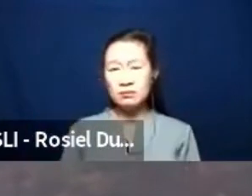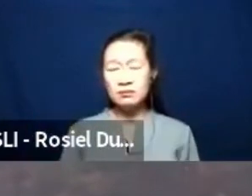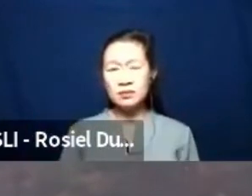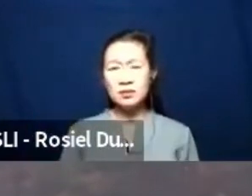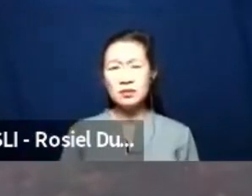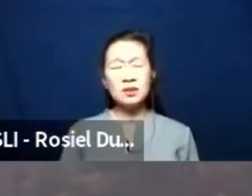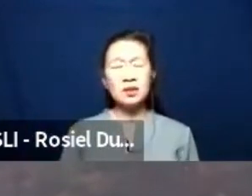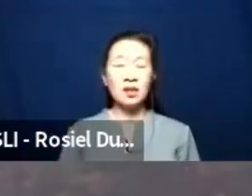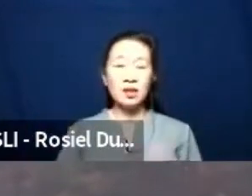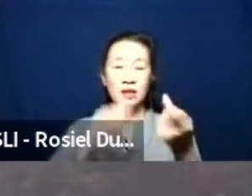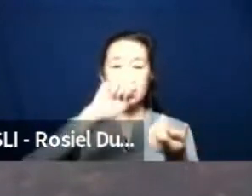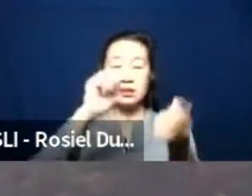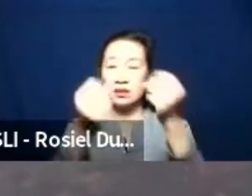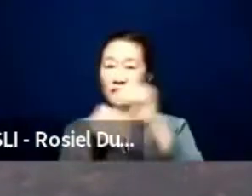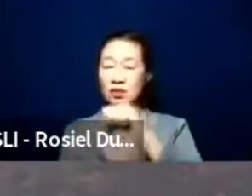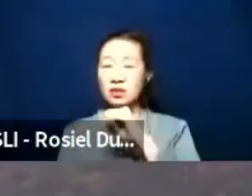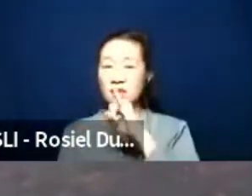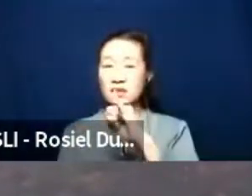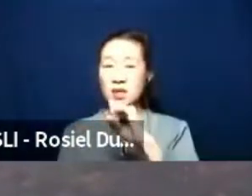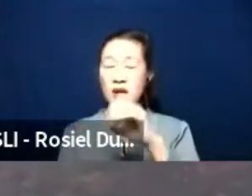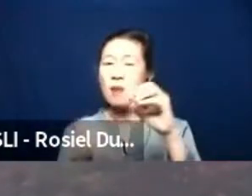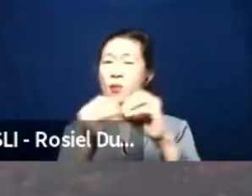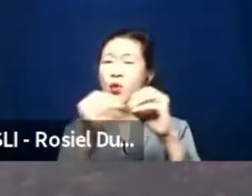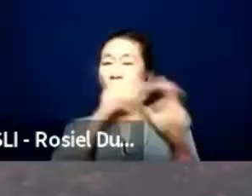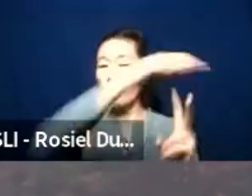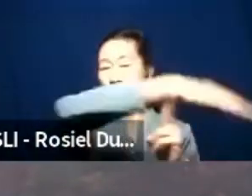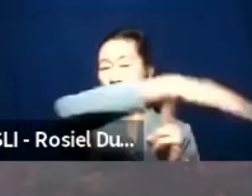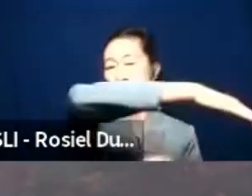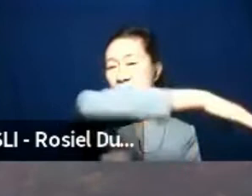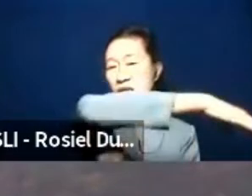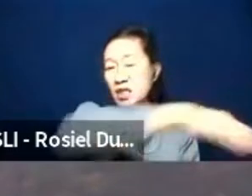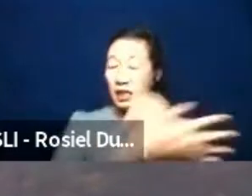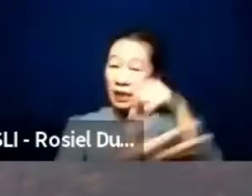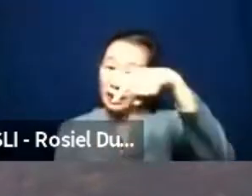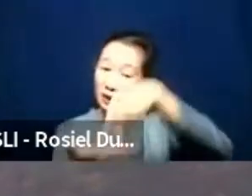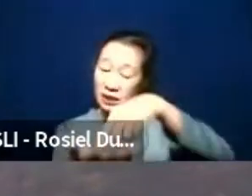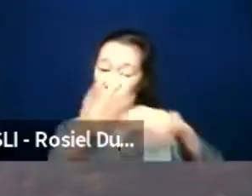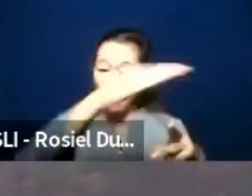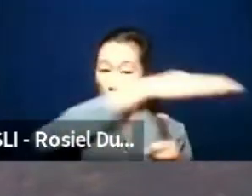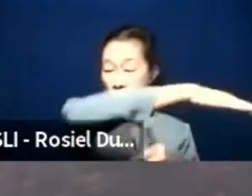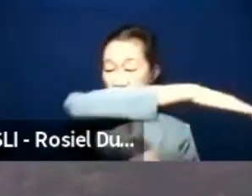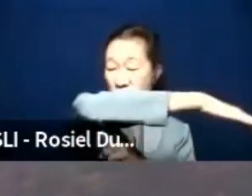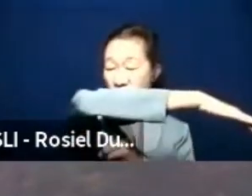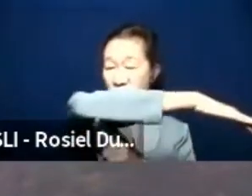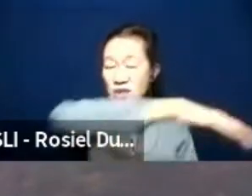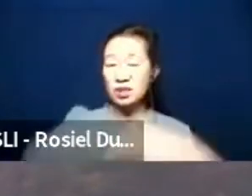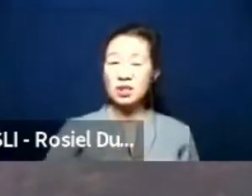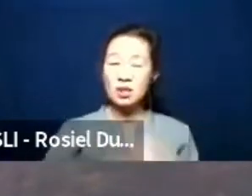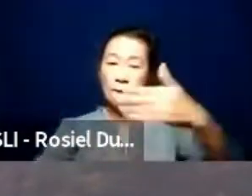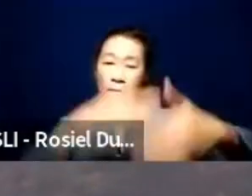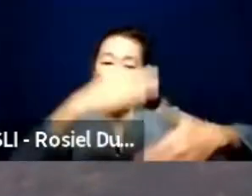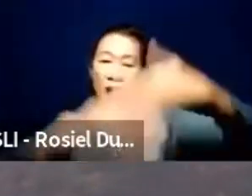ang transition is more of a bridge, no? Ito ay tulay. Ito yung proseso